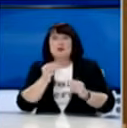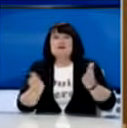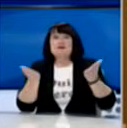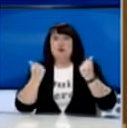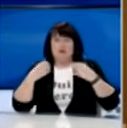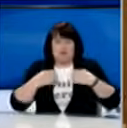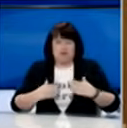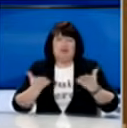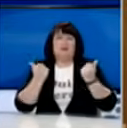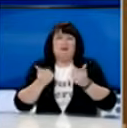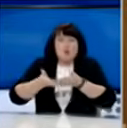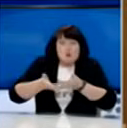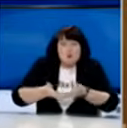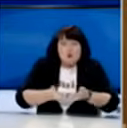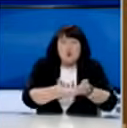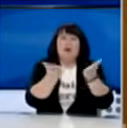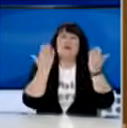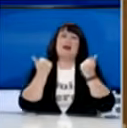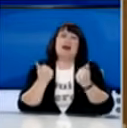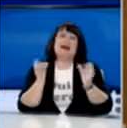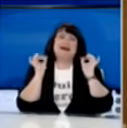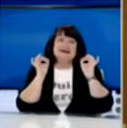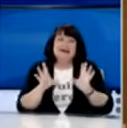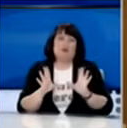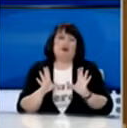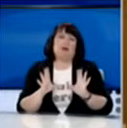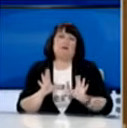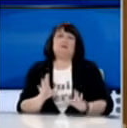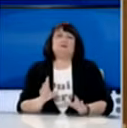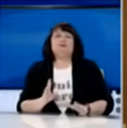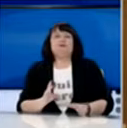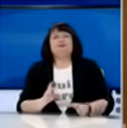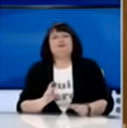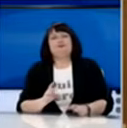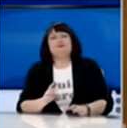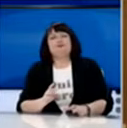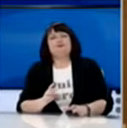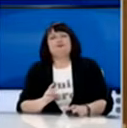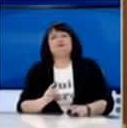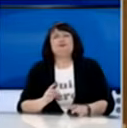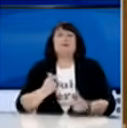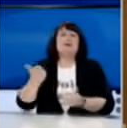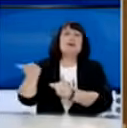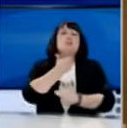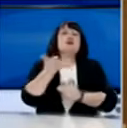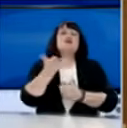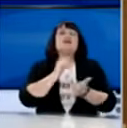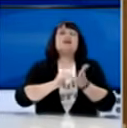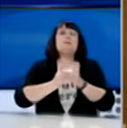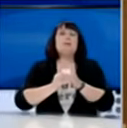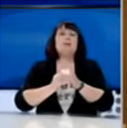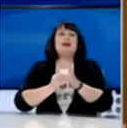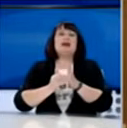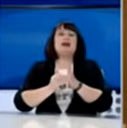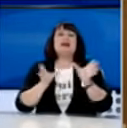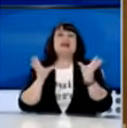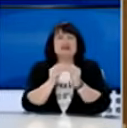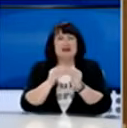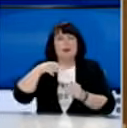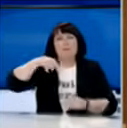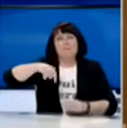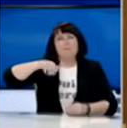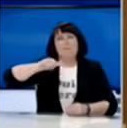εξοπλισμό, χωρίς μία σωσίβια λέμβο, κύριε Μητσοτάκη. η πυροσβεστική υπηρεσία Παλαμά,